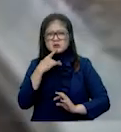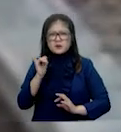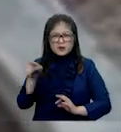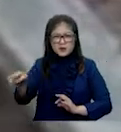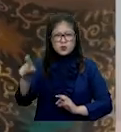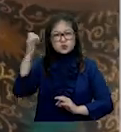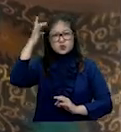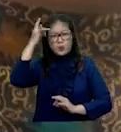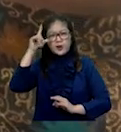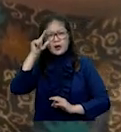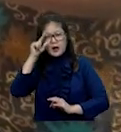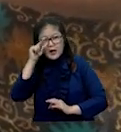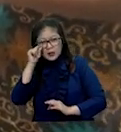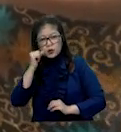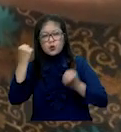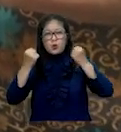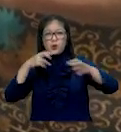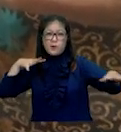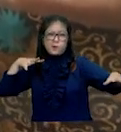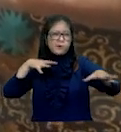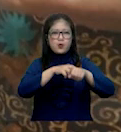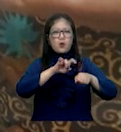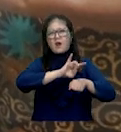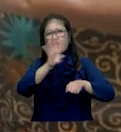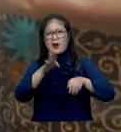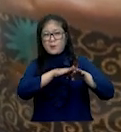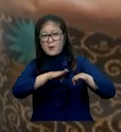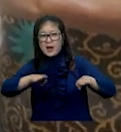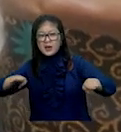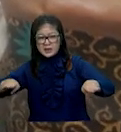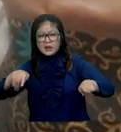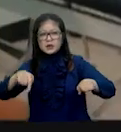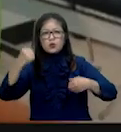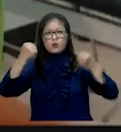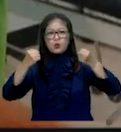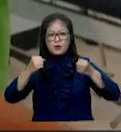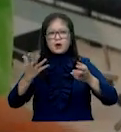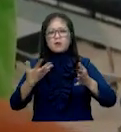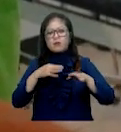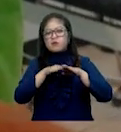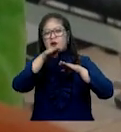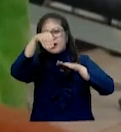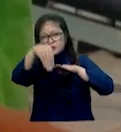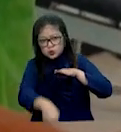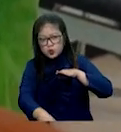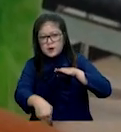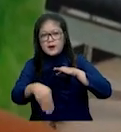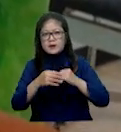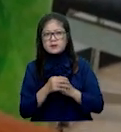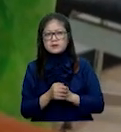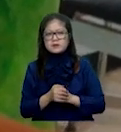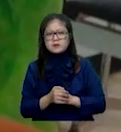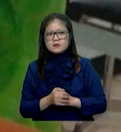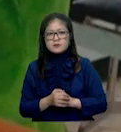mengantuk saat kendaraan mobil saat mengendarai kendaraan hingga menabrak mobil lain yang terparkir dan mobil